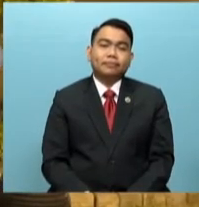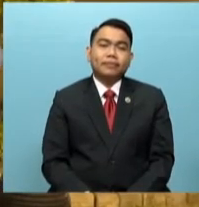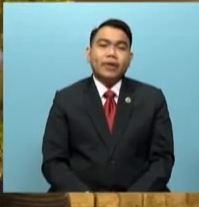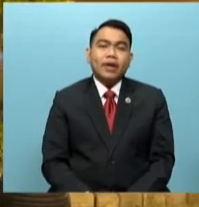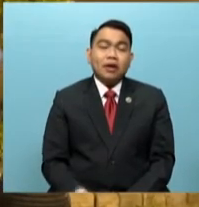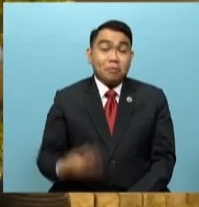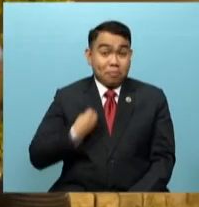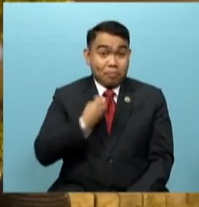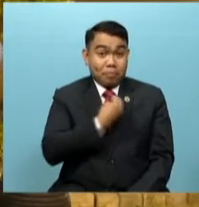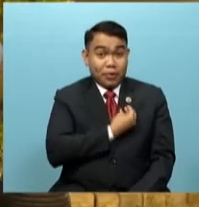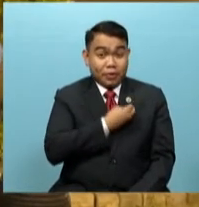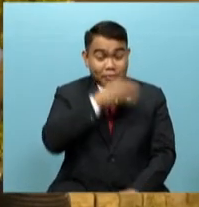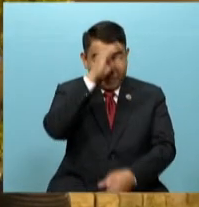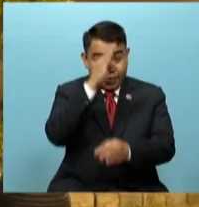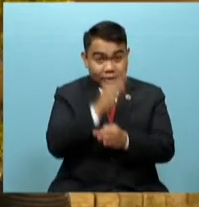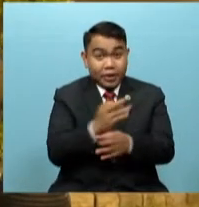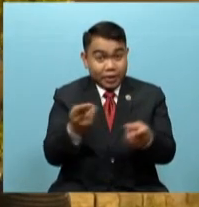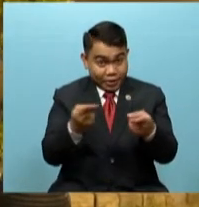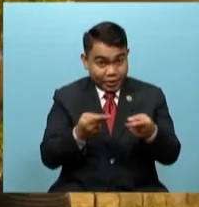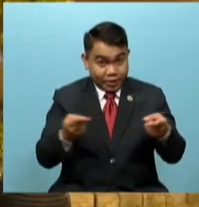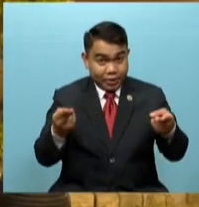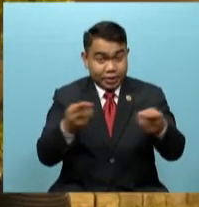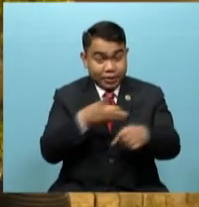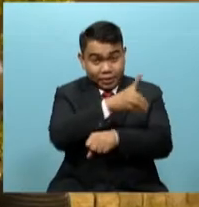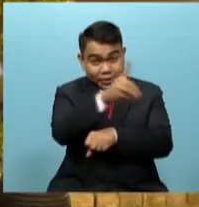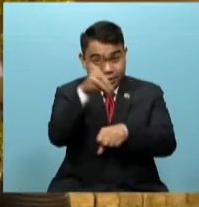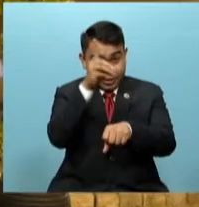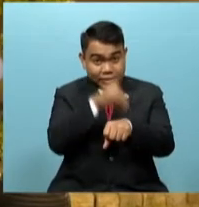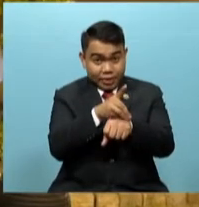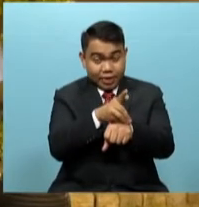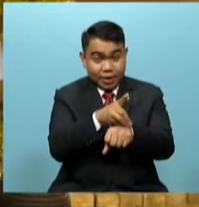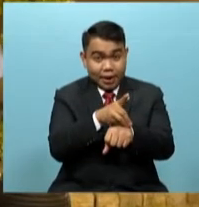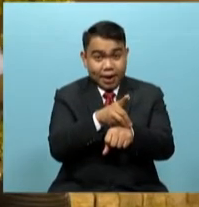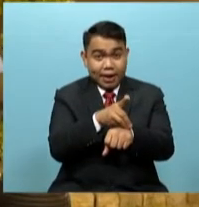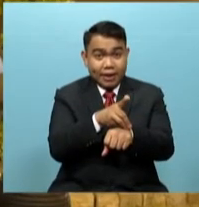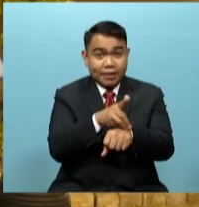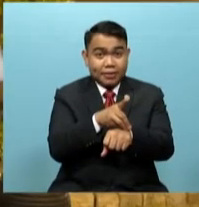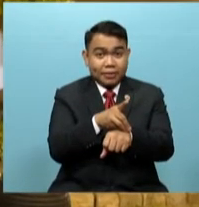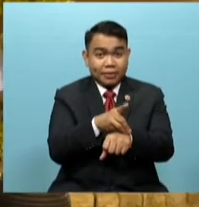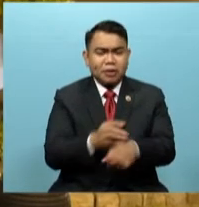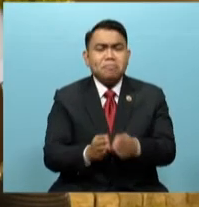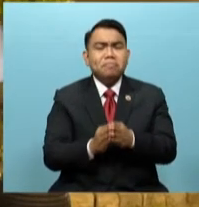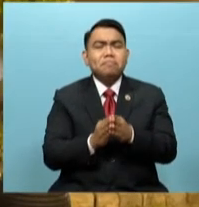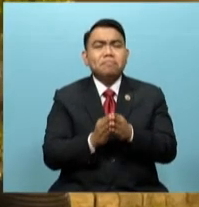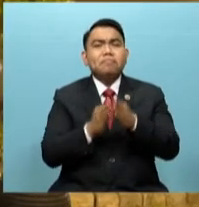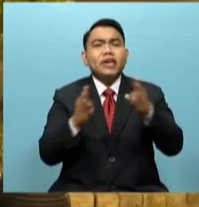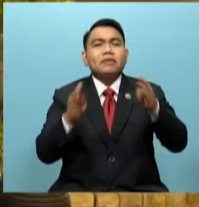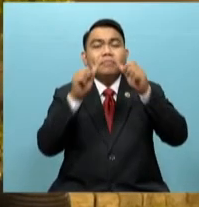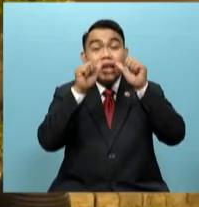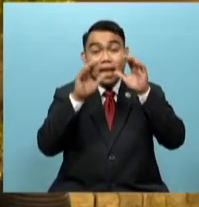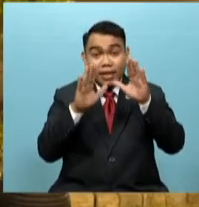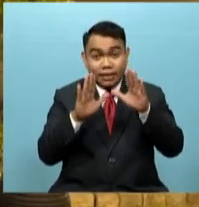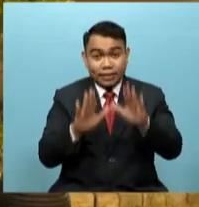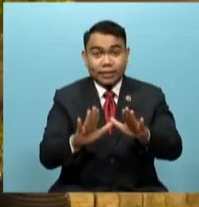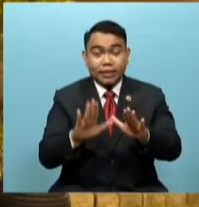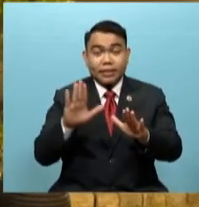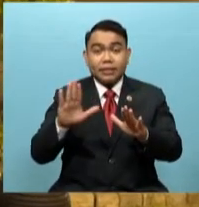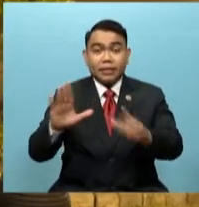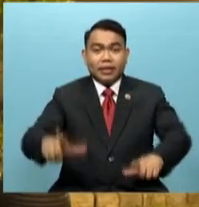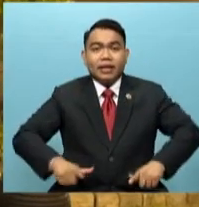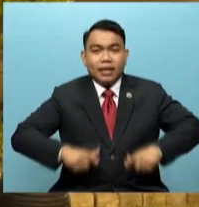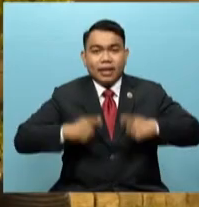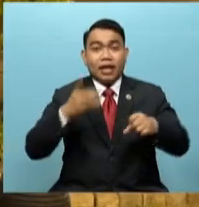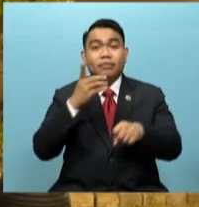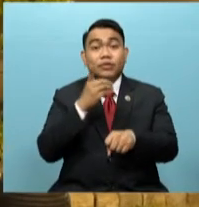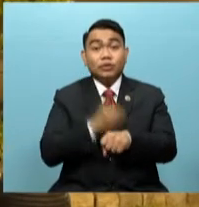Sumasampalataya ang mga kaanib dito sa Distrito Eklesiastiko ng Cagayan South na napakalaking biyaya para sa kanilang buhay ang tungkuling galing